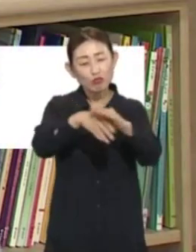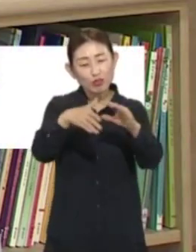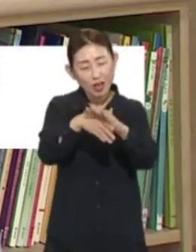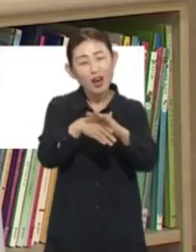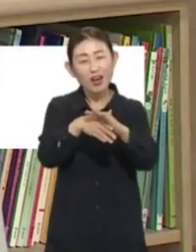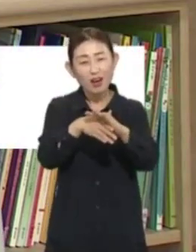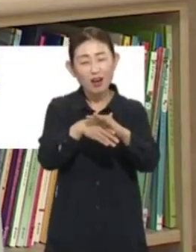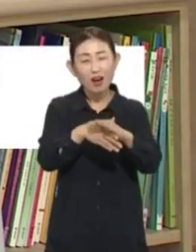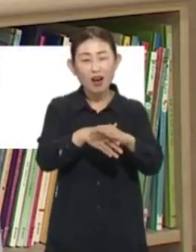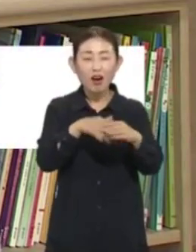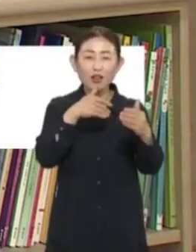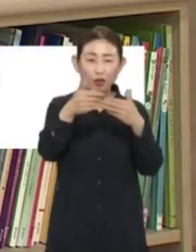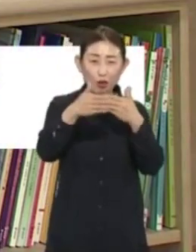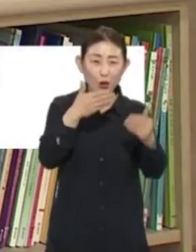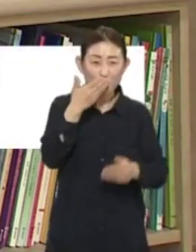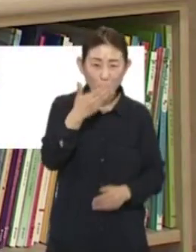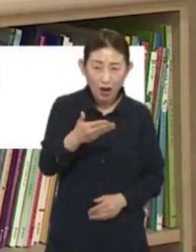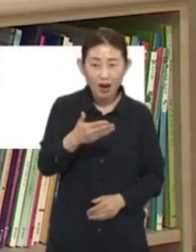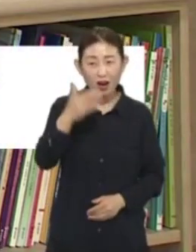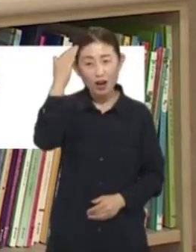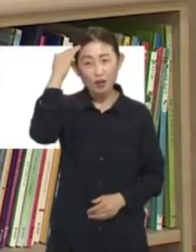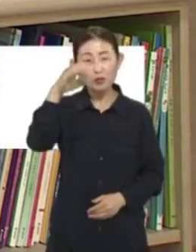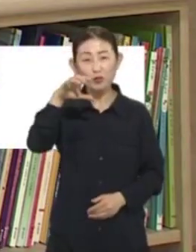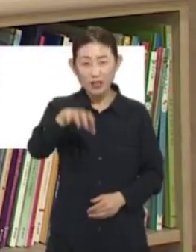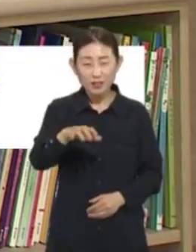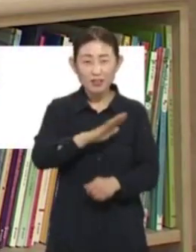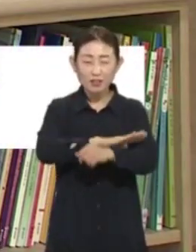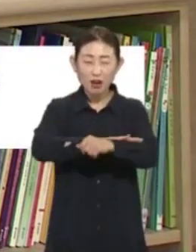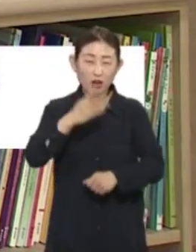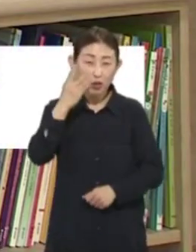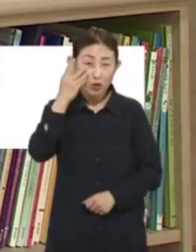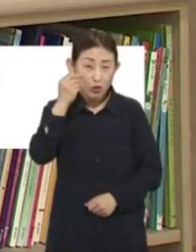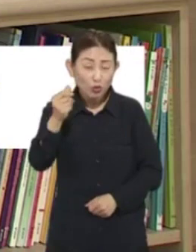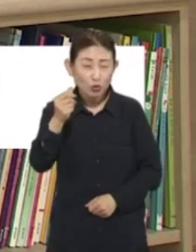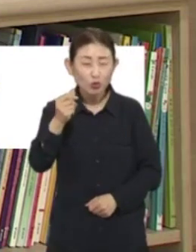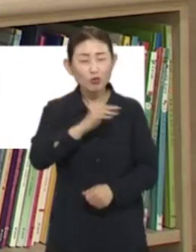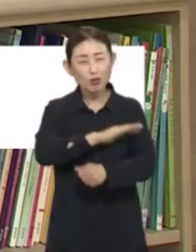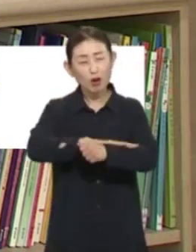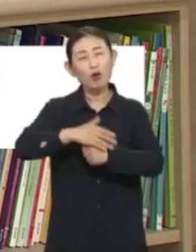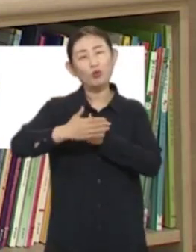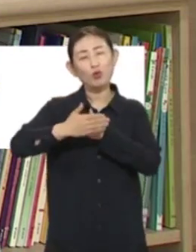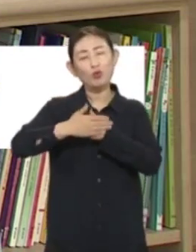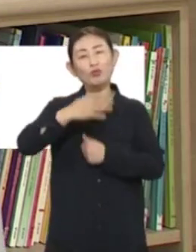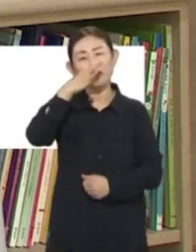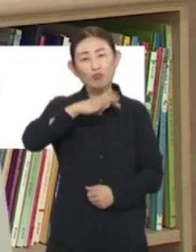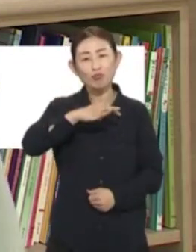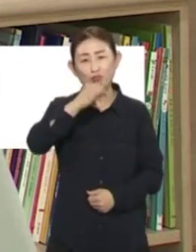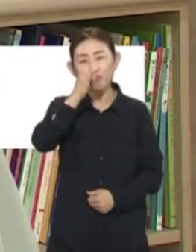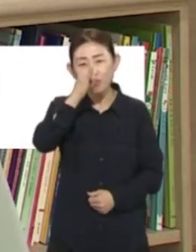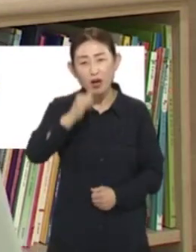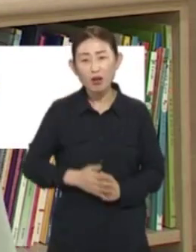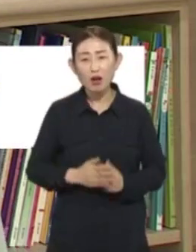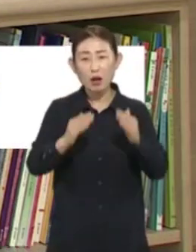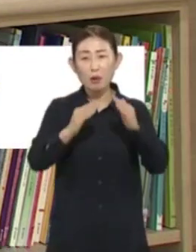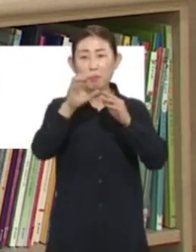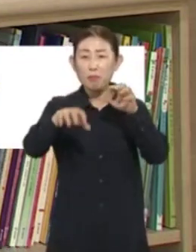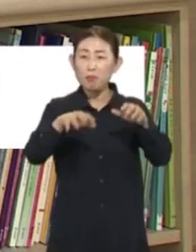제가 한국 생활 잘 적응할 수 있는 것 더 많이 됐어요. 그리고